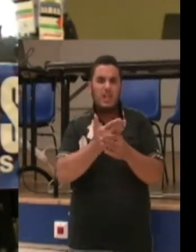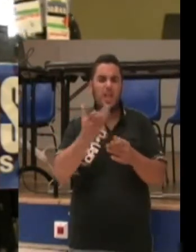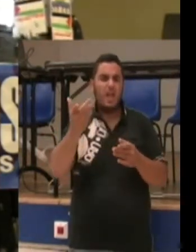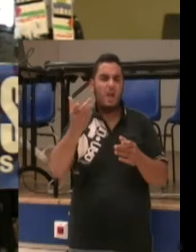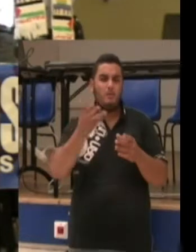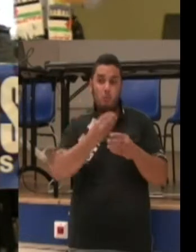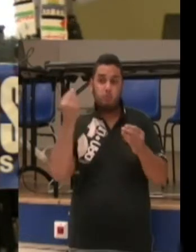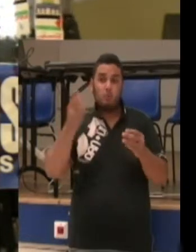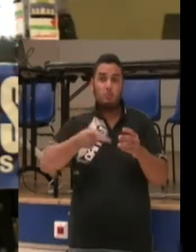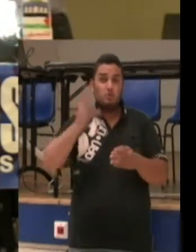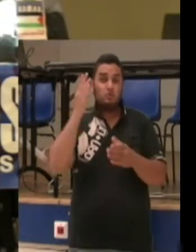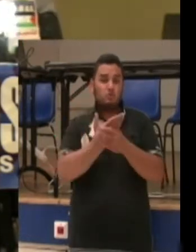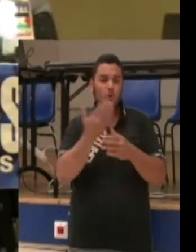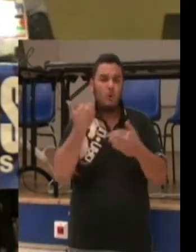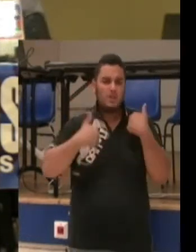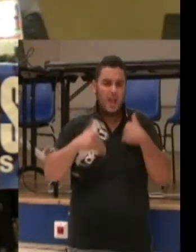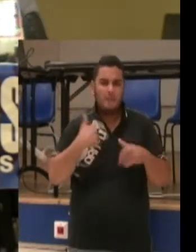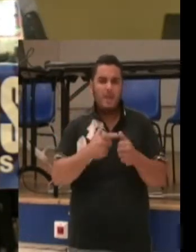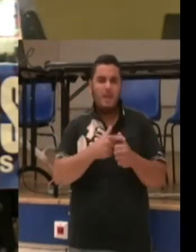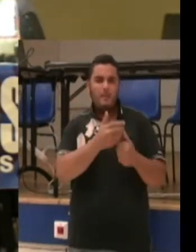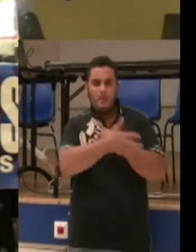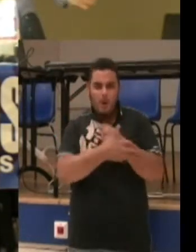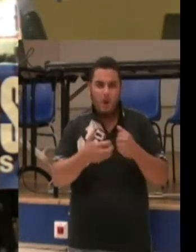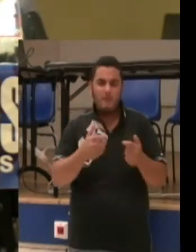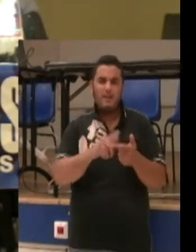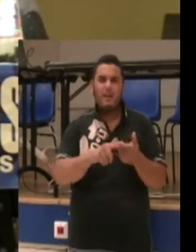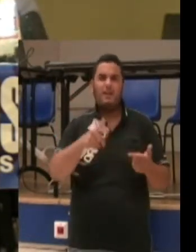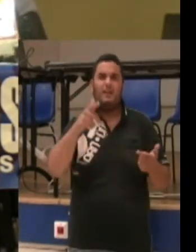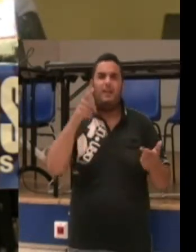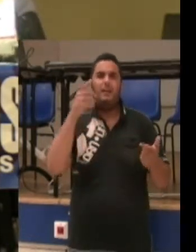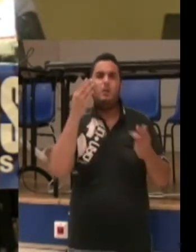familles, handicapés, tout genre,